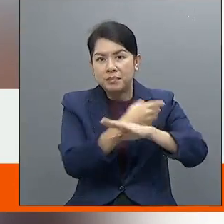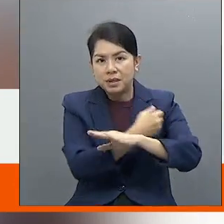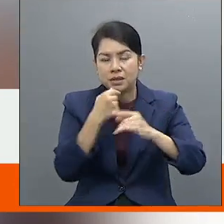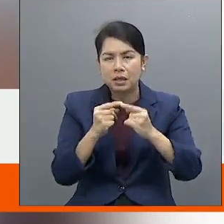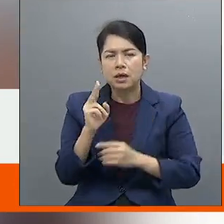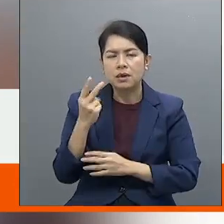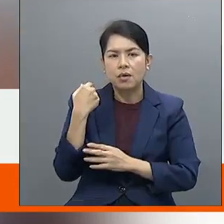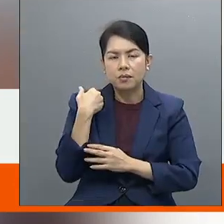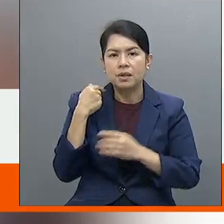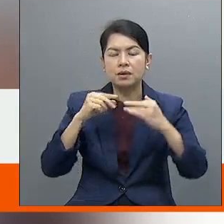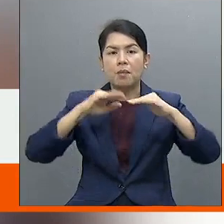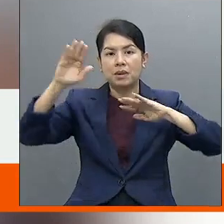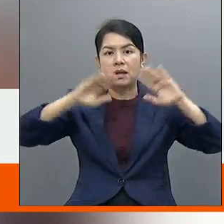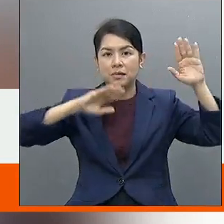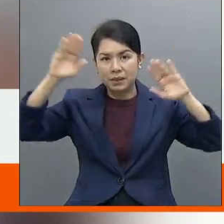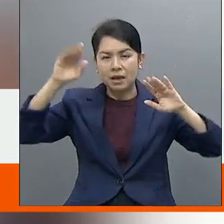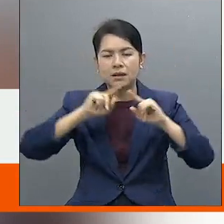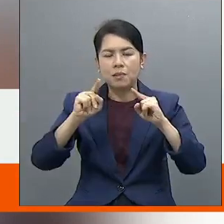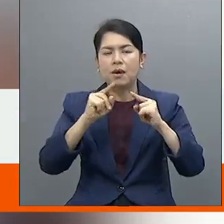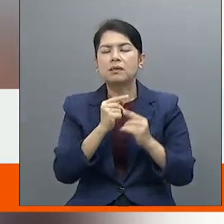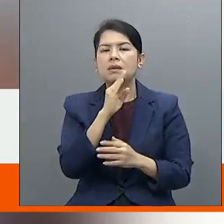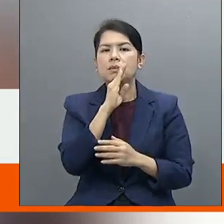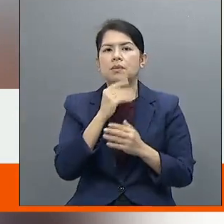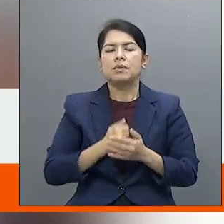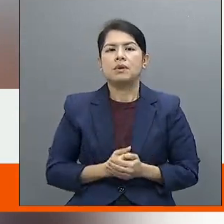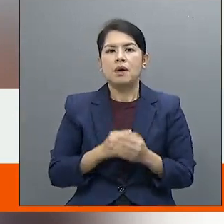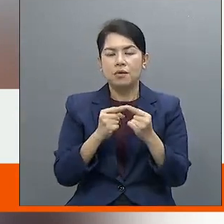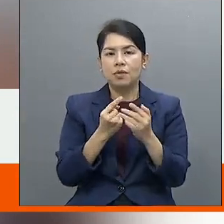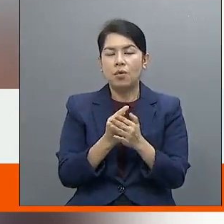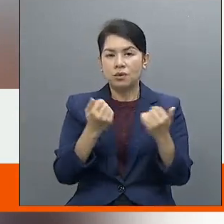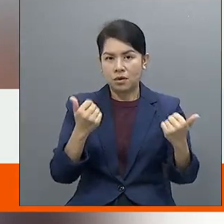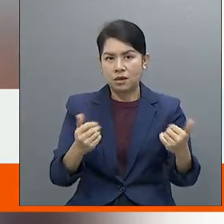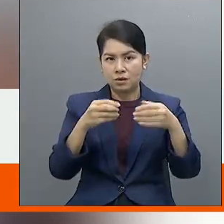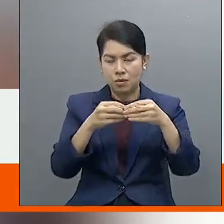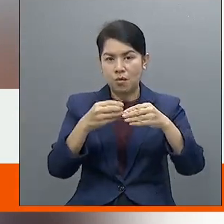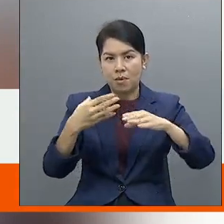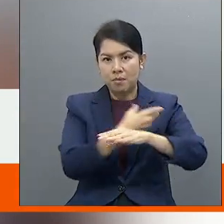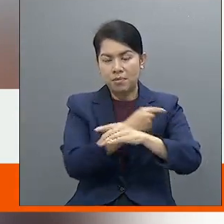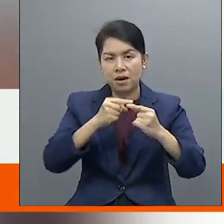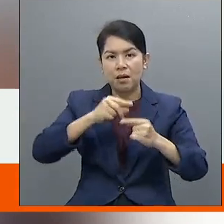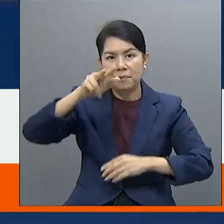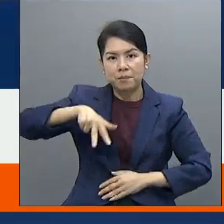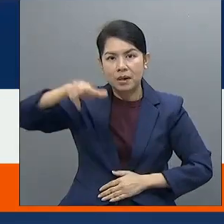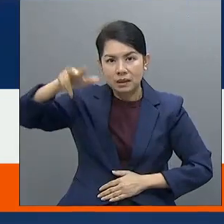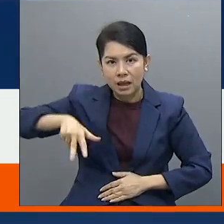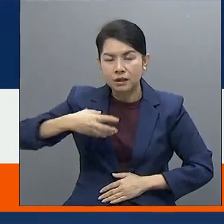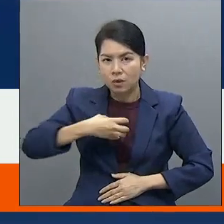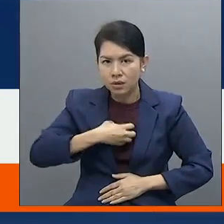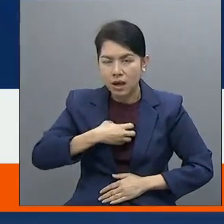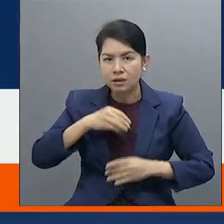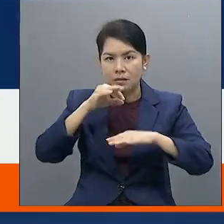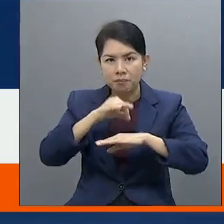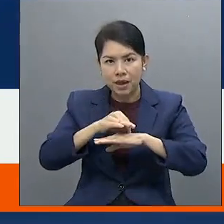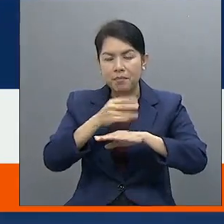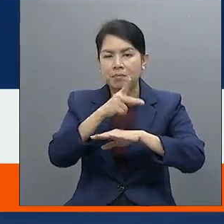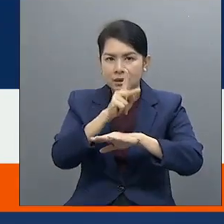ผมว่าทางพรรคเพื่อไทยเขายืนยันนะเพราะผมบอกแล้วเขาต้องการสองตำแหน่งนายกกับประธานสภา ค่ะ น